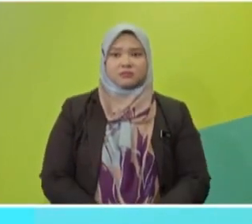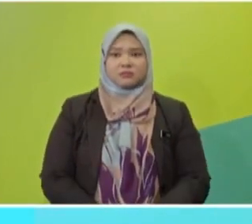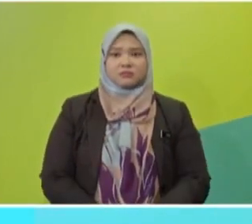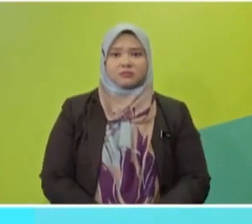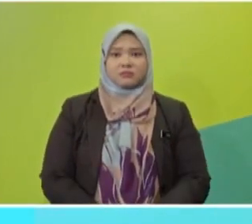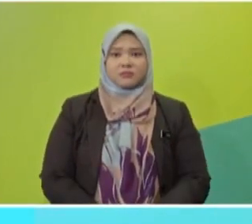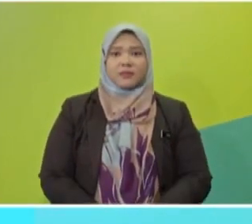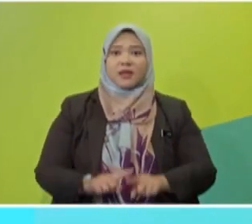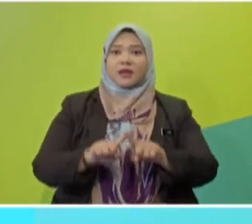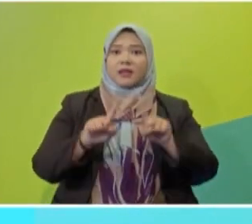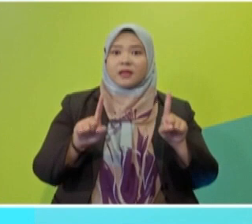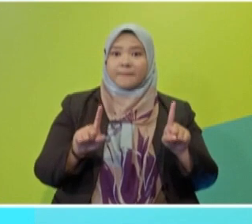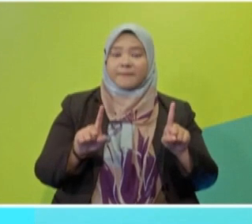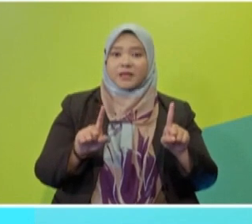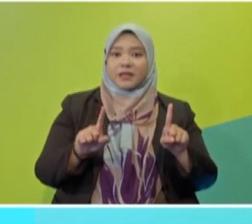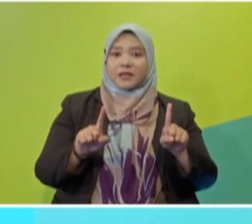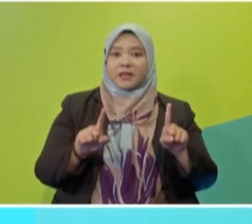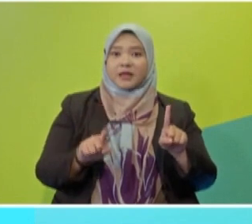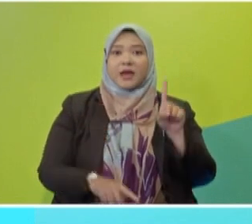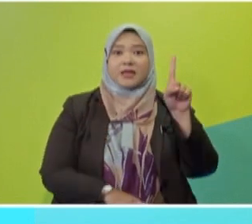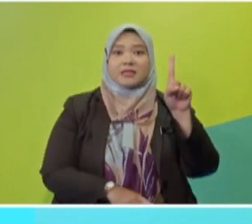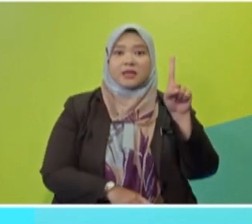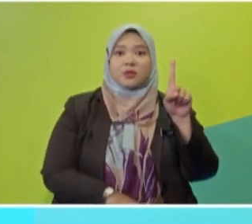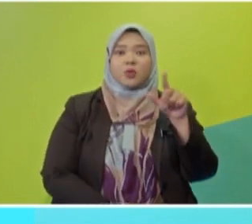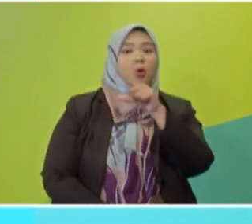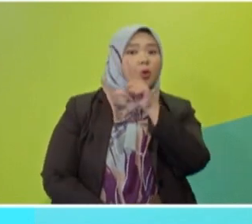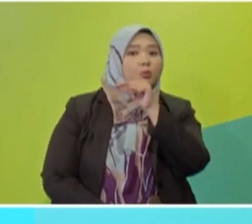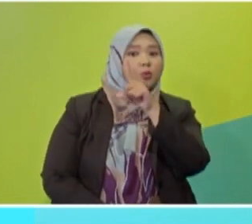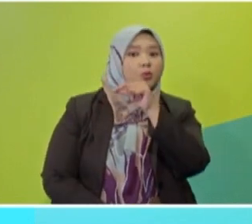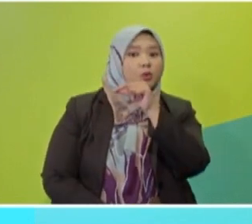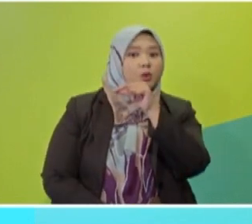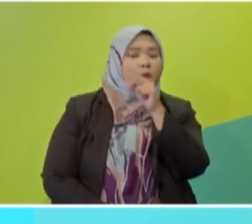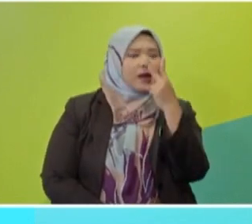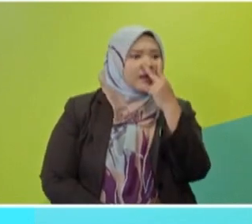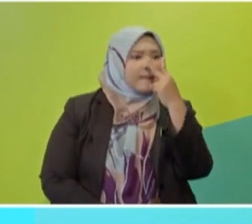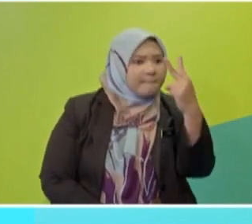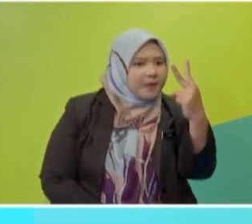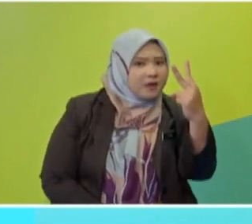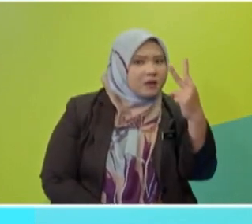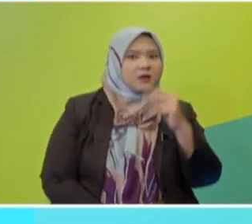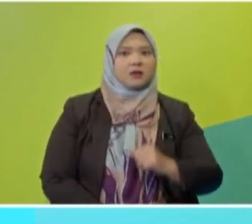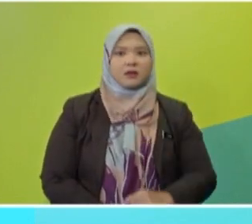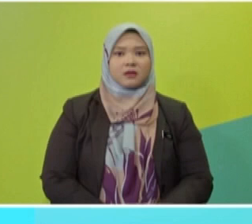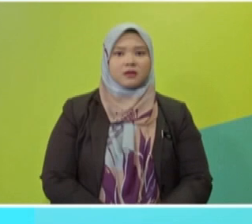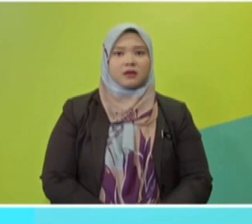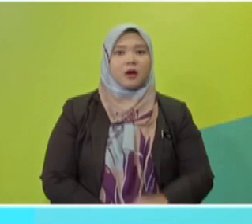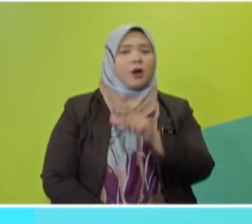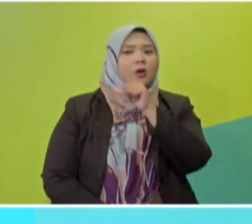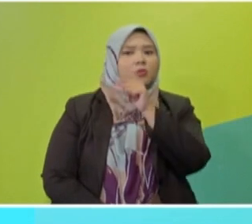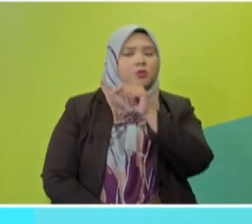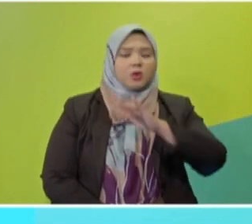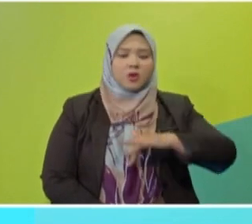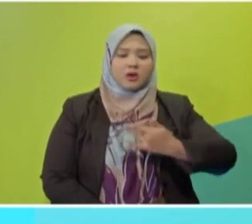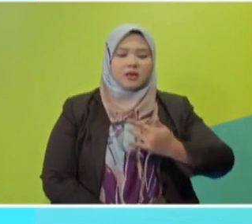Kejadian itu disedari oleh seekor burung merpati. Burung merpati berasa